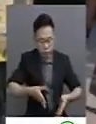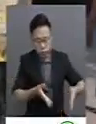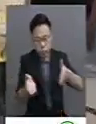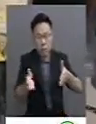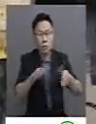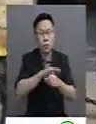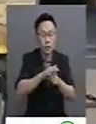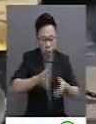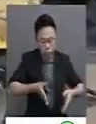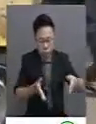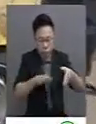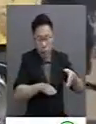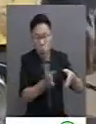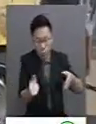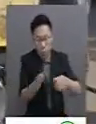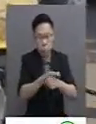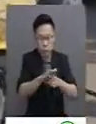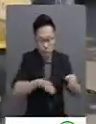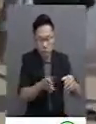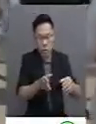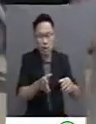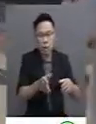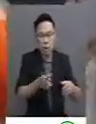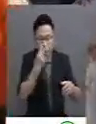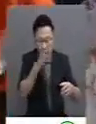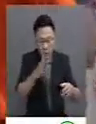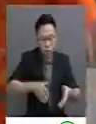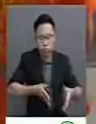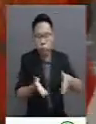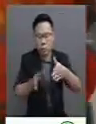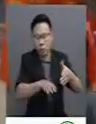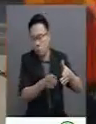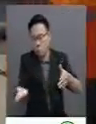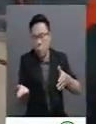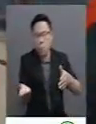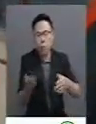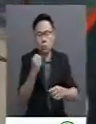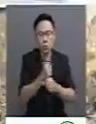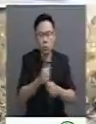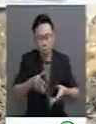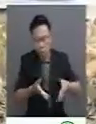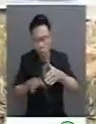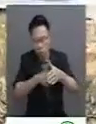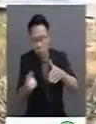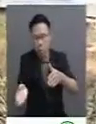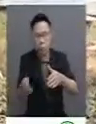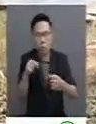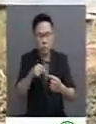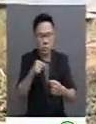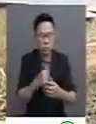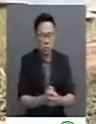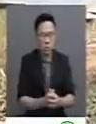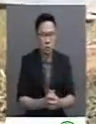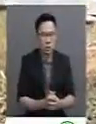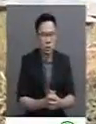ความเร็วสูงเมื่อถึงจังหวะจุดเกิดเหตุเนี่ยคงจะไม่ทันระวังฮะมันก็เลยแหกโค้งและรถก็เลยพุ่งตกลงไปในลำคล